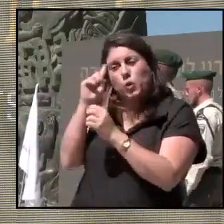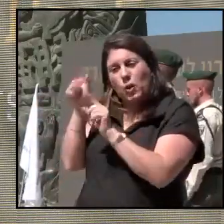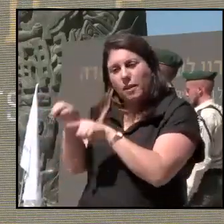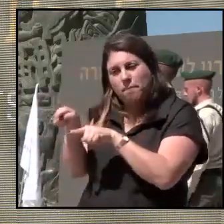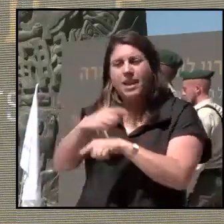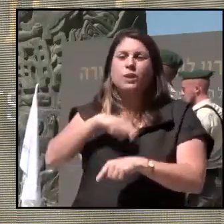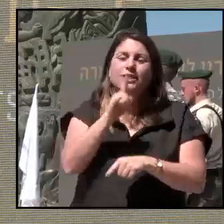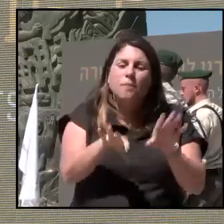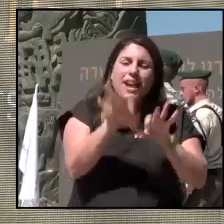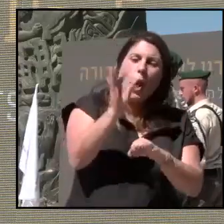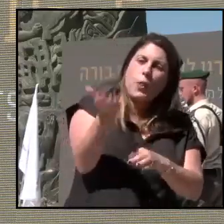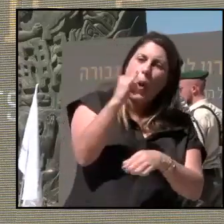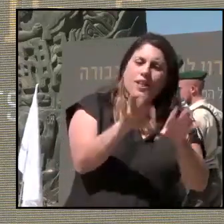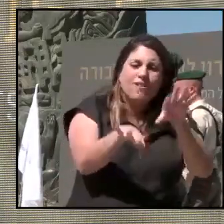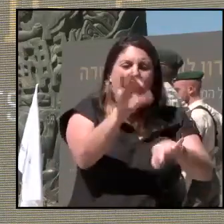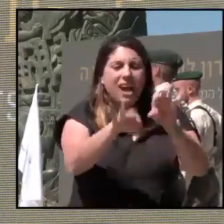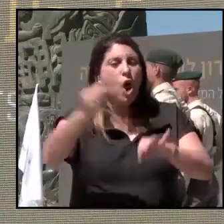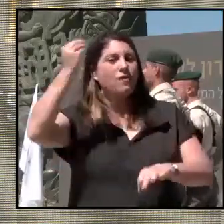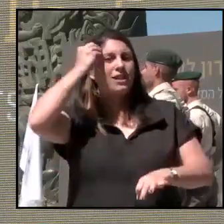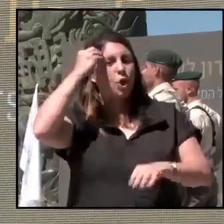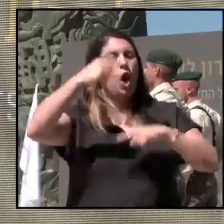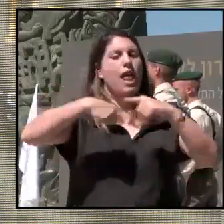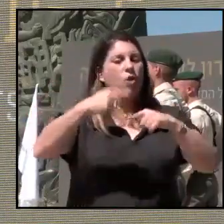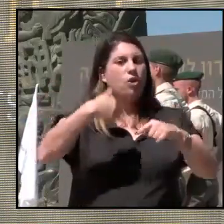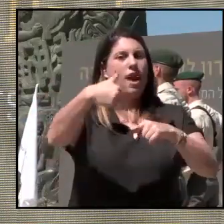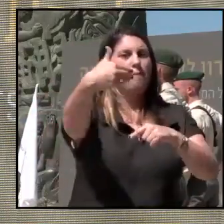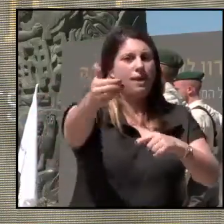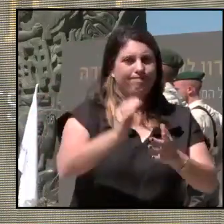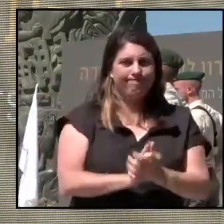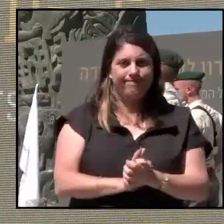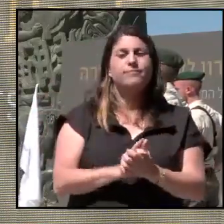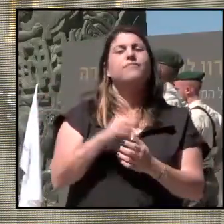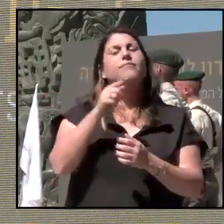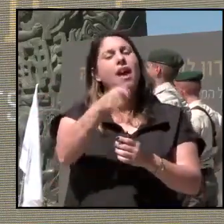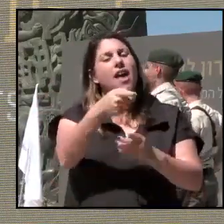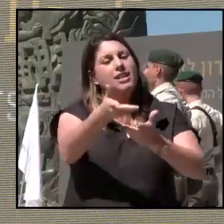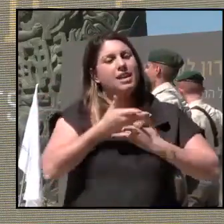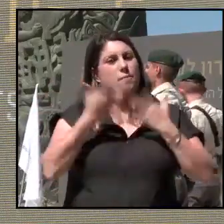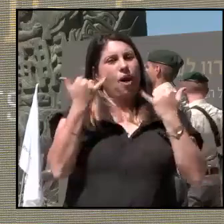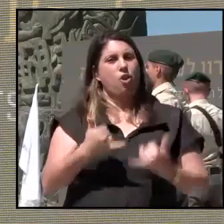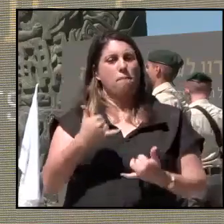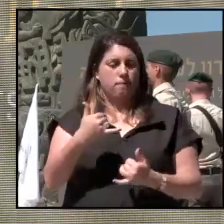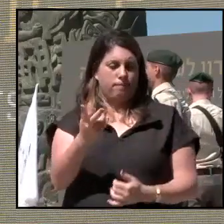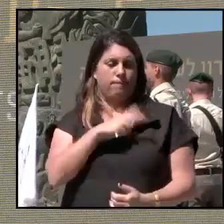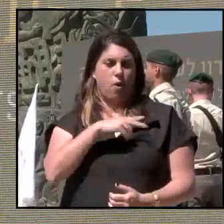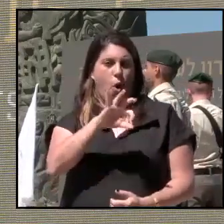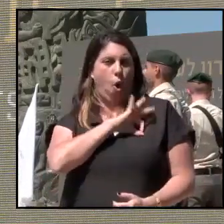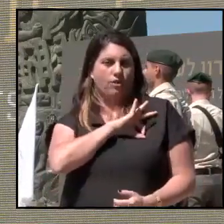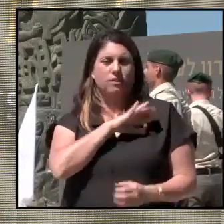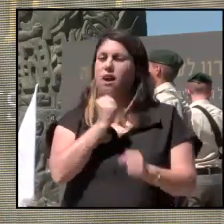עלינו לגלותם ולנצור את זיכרונם לדורות הבאים. אלה שיקבלו את האות היום עשו כל דבר